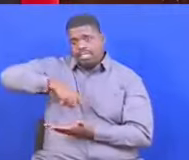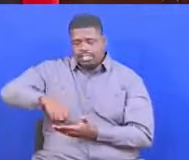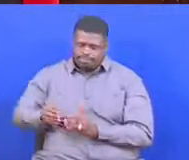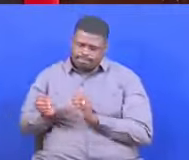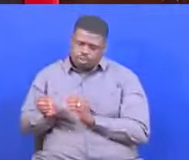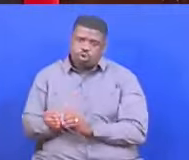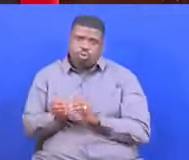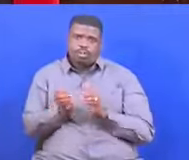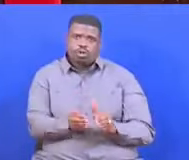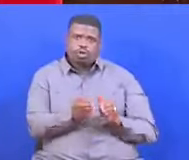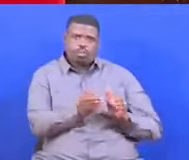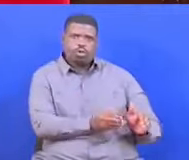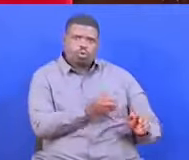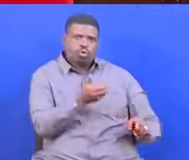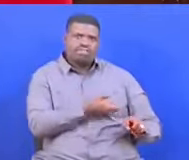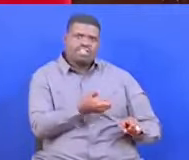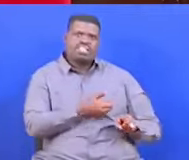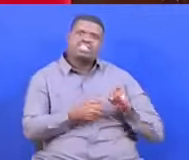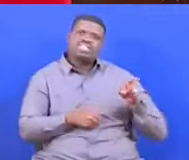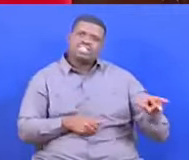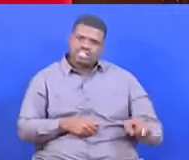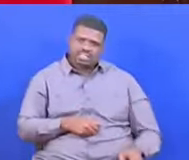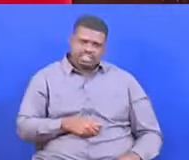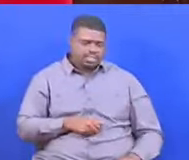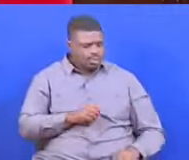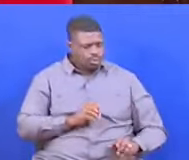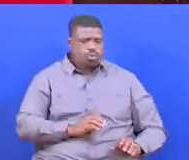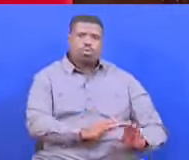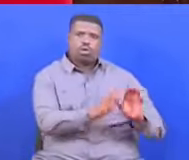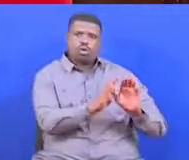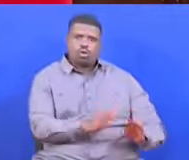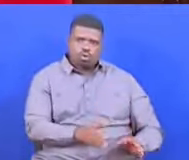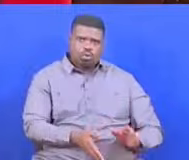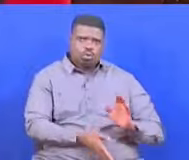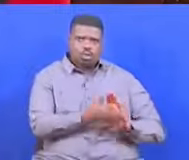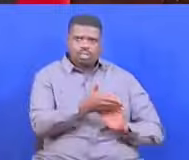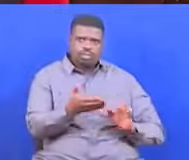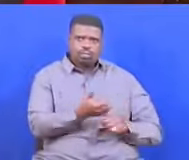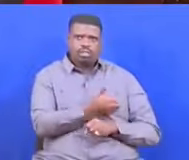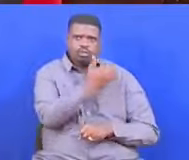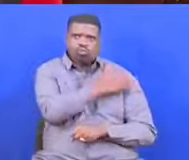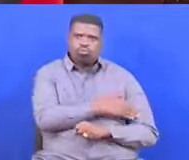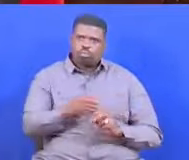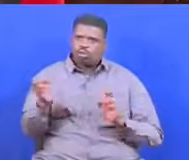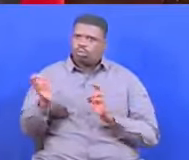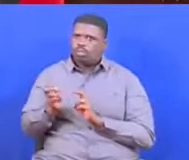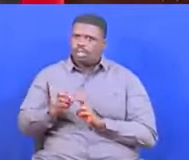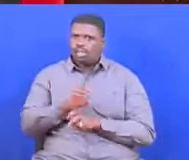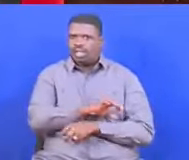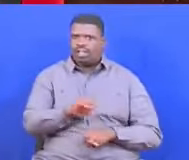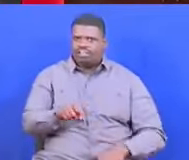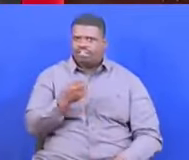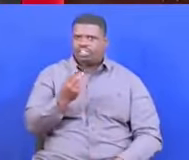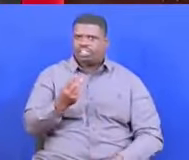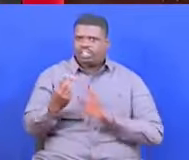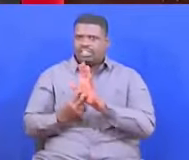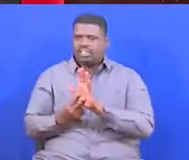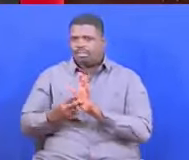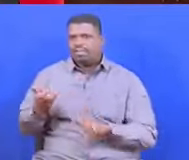ambayo kiuhalisia ni vijiji, ili na wao waanze kupata huduma kwa umeme kwa shilingi 1027 ya